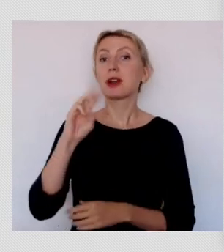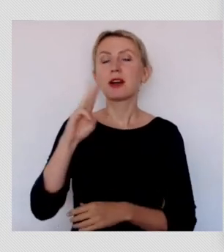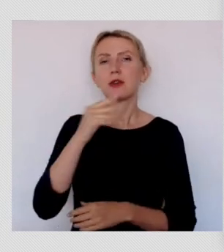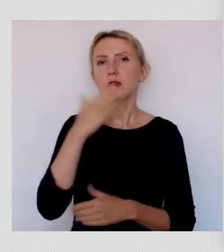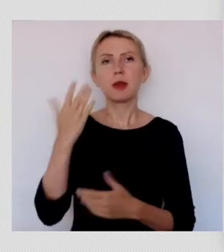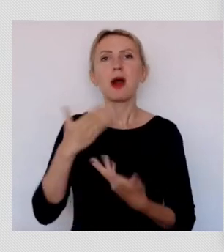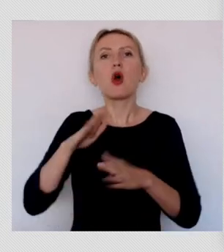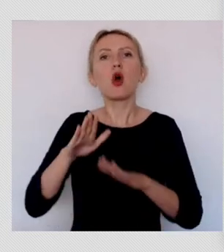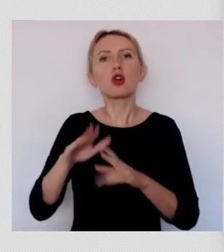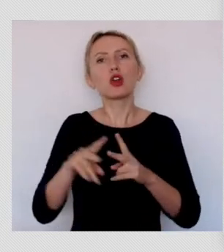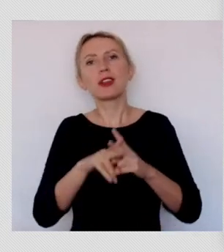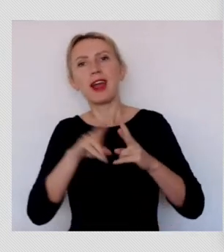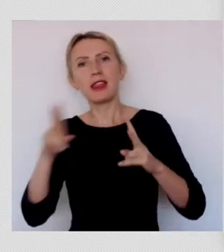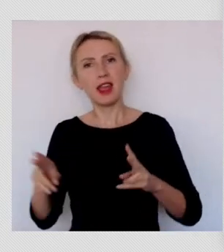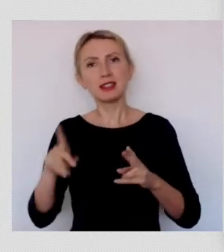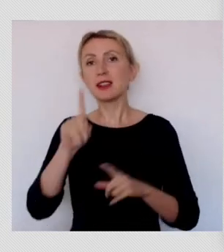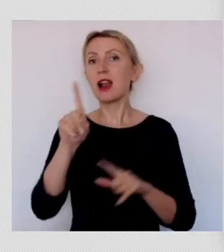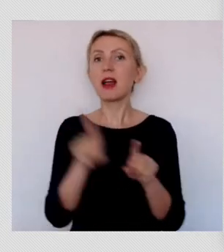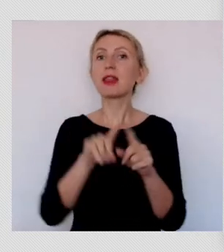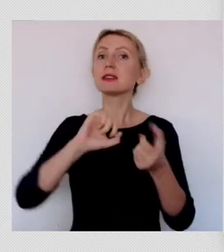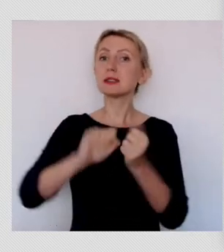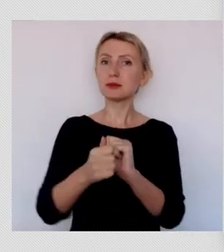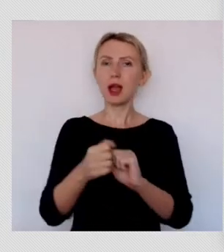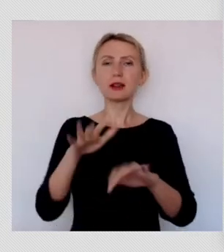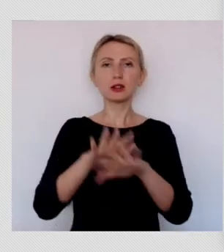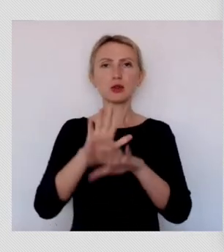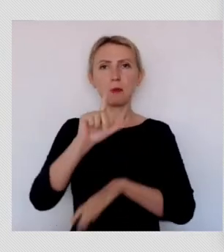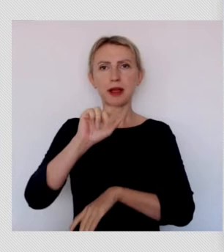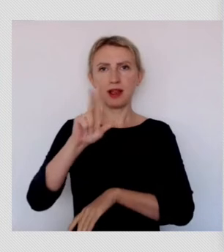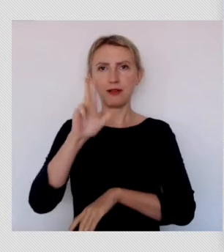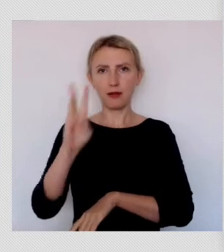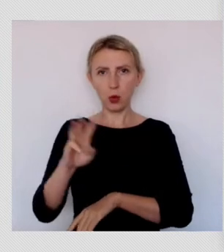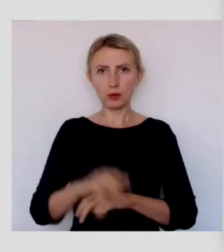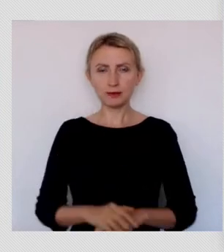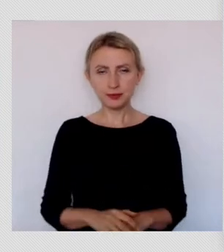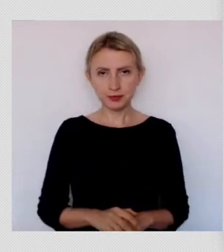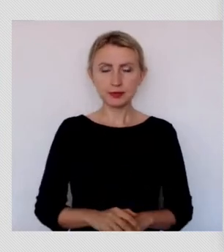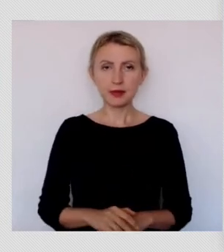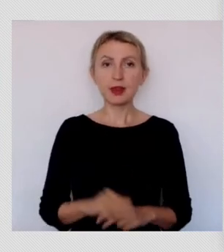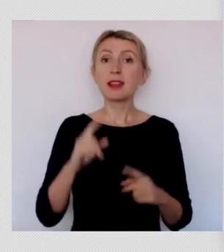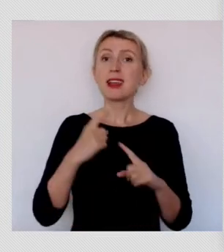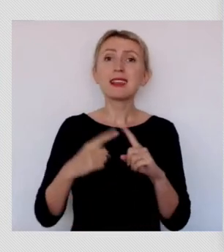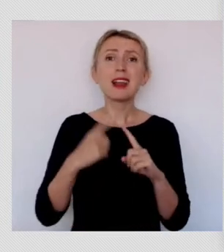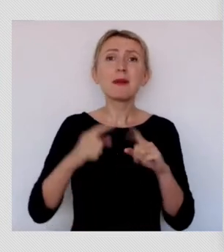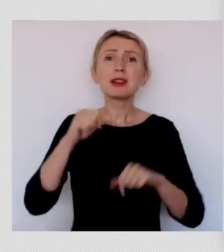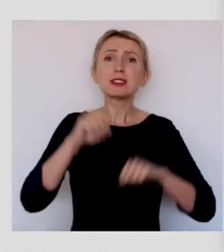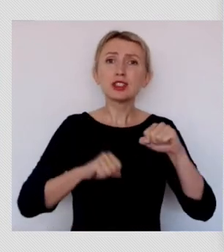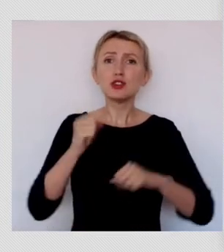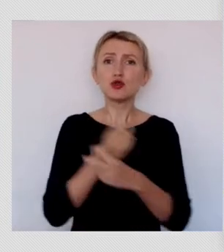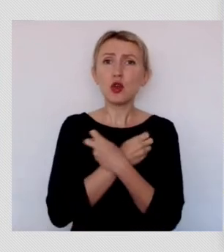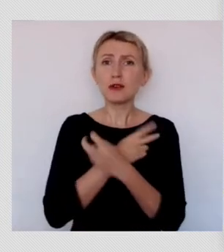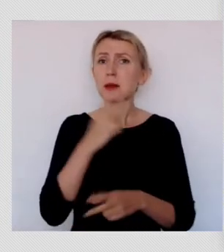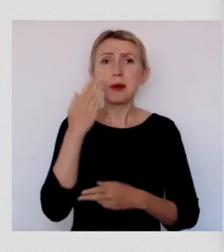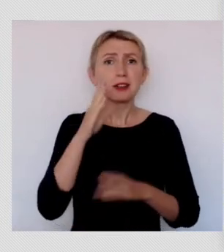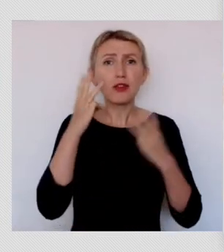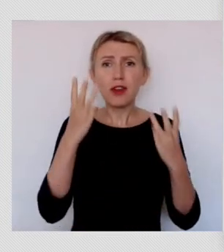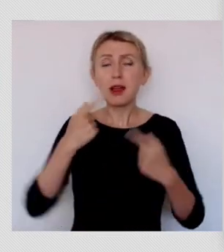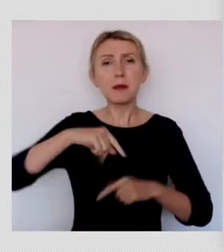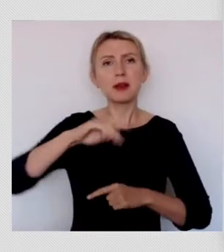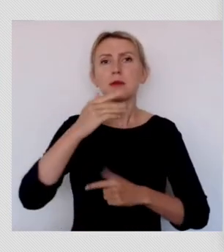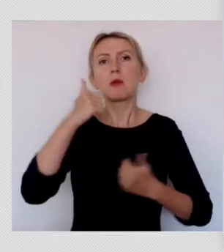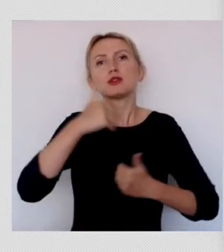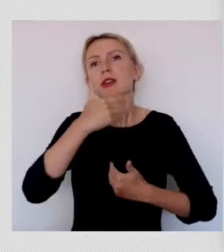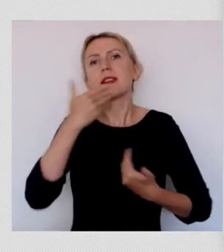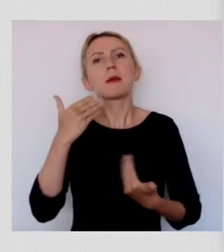kadencji, ale przede wszystkim zmianę struktury PKW. Ten element sędziowski był niezmiernie ważny. Może sobie nie zdajemy sprawy z tego, ale